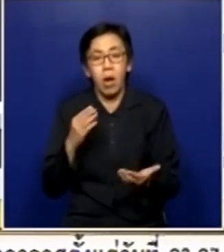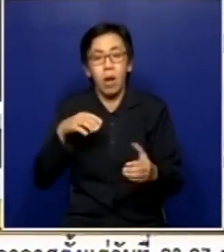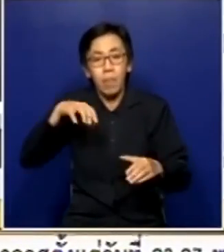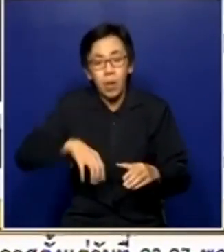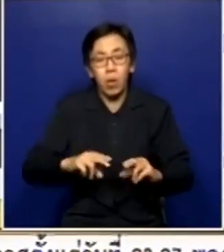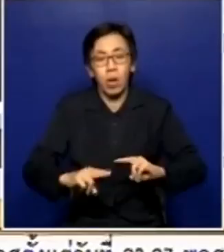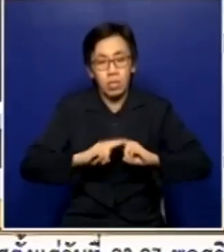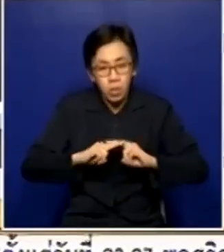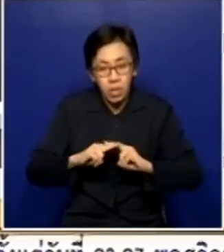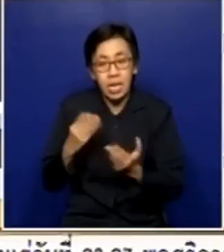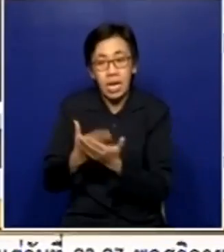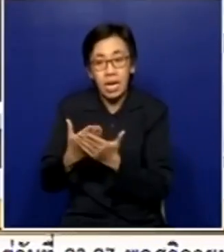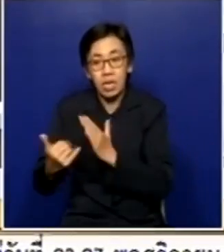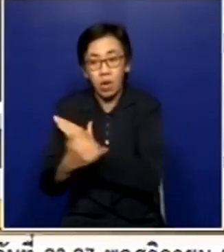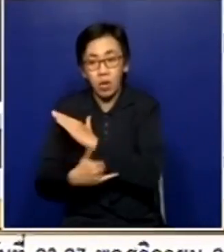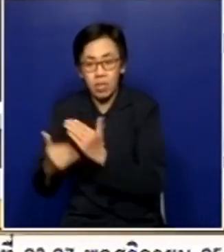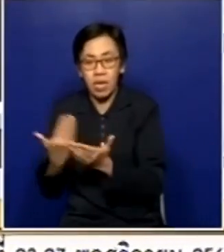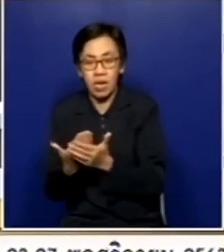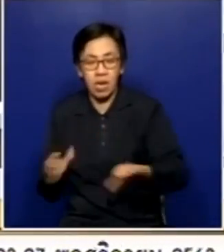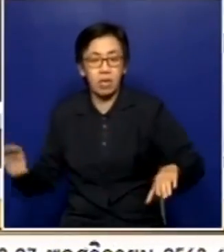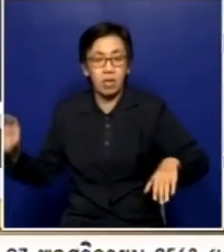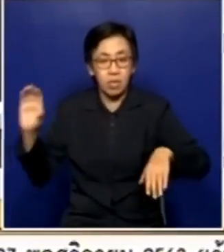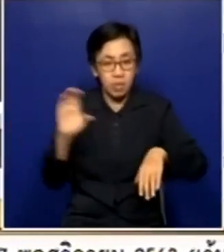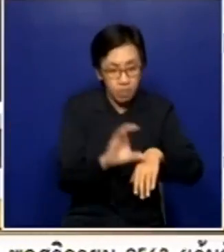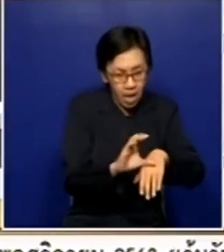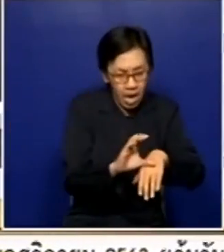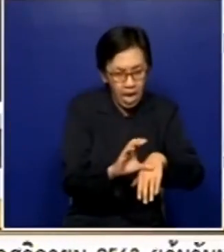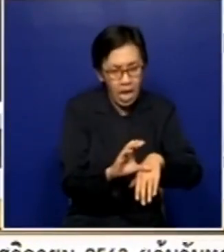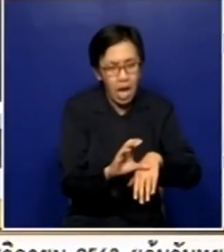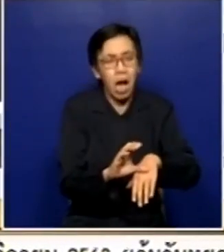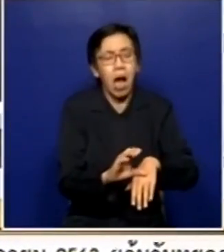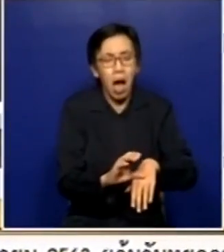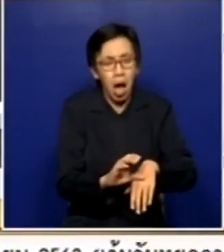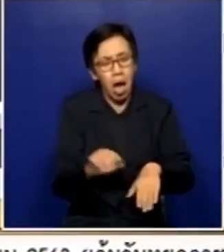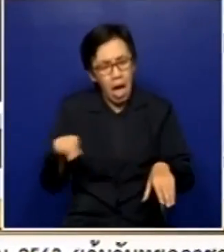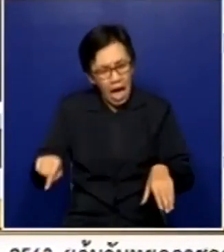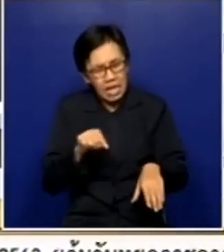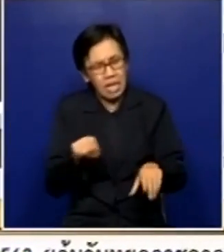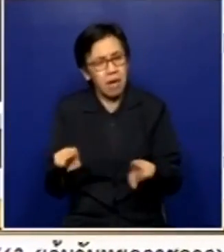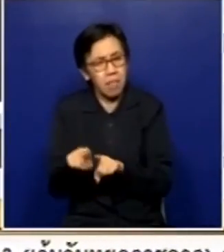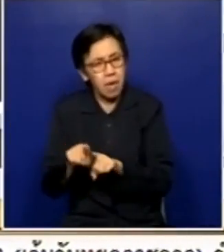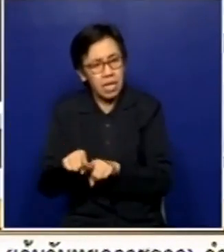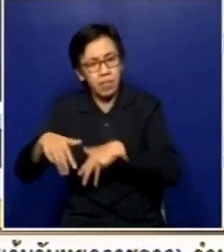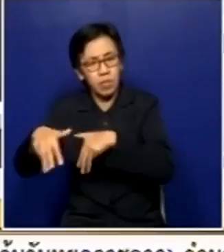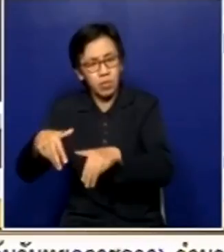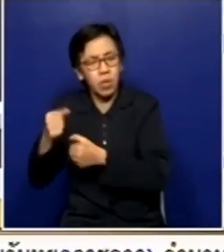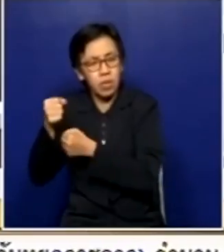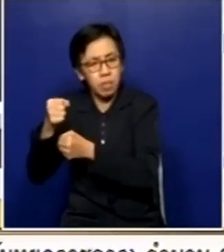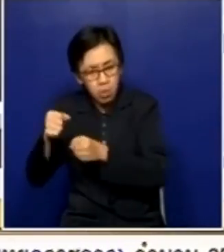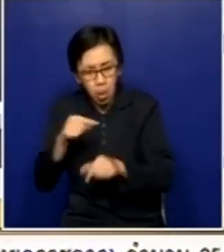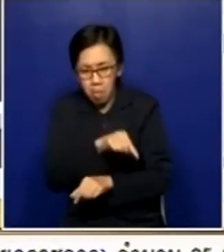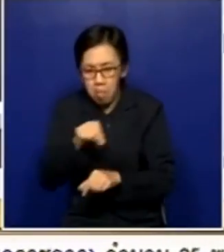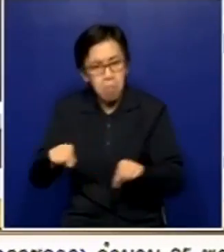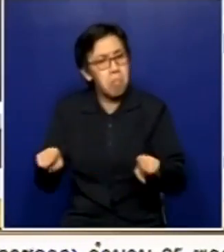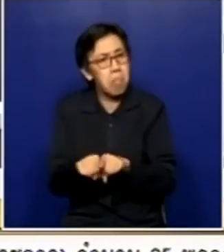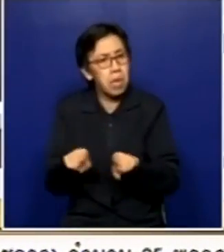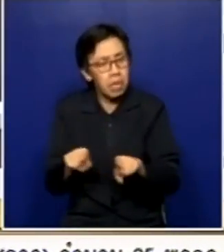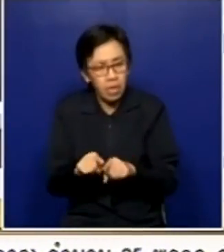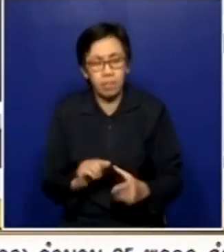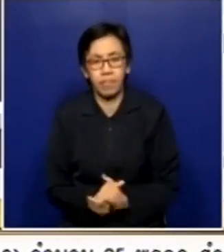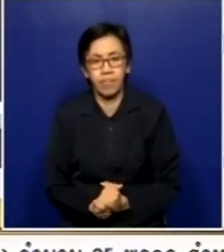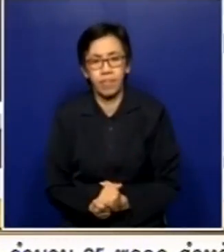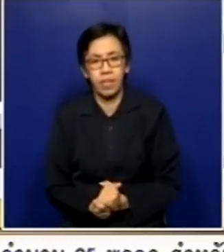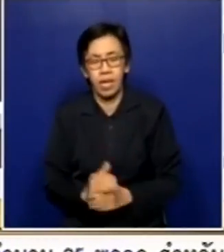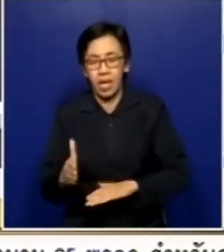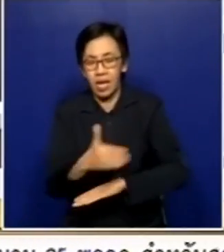ต่างชาติปรกกระโดนแนวทางเดียวกับม็อบเหมือนฝาแฝดยังไงอย่างงั้นมีการเคลื่อนไหว